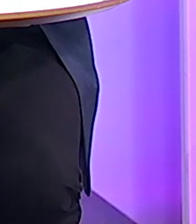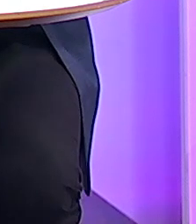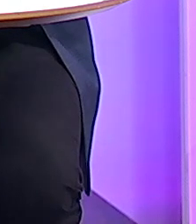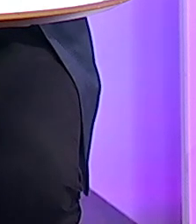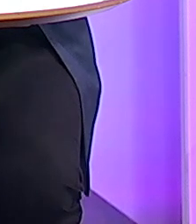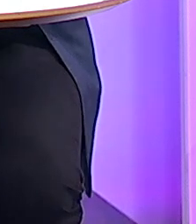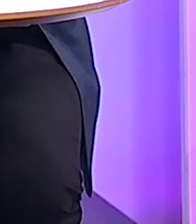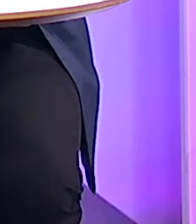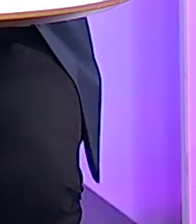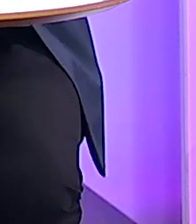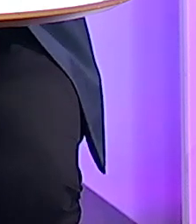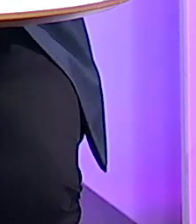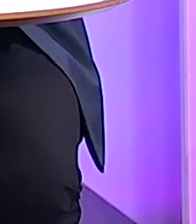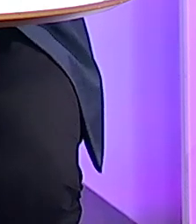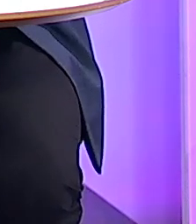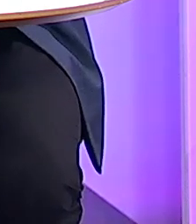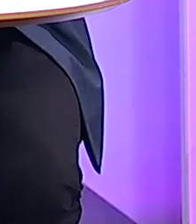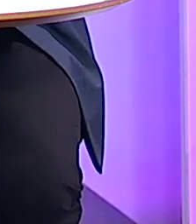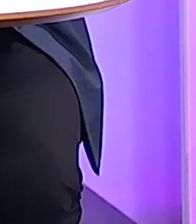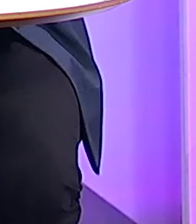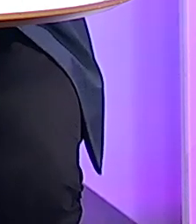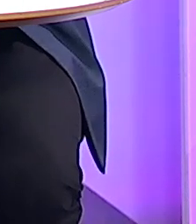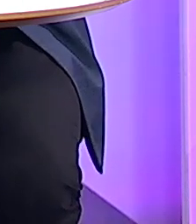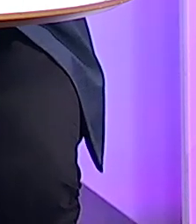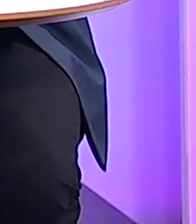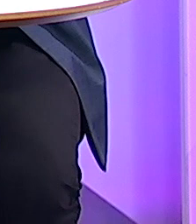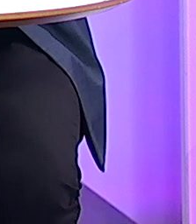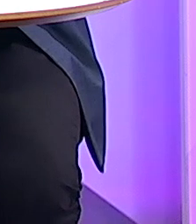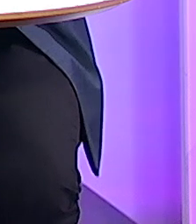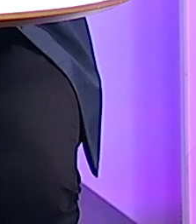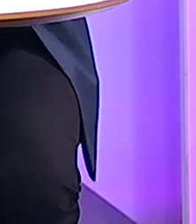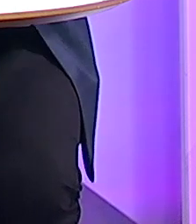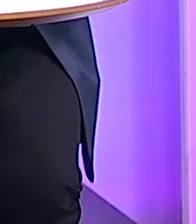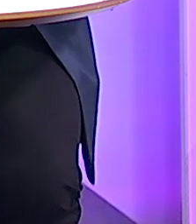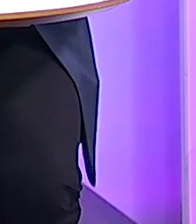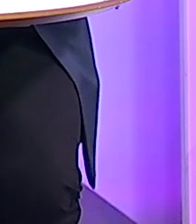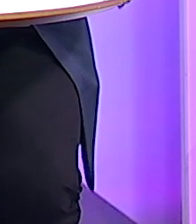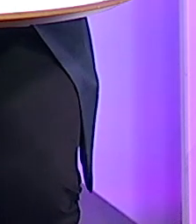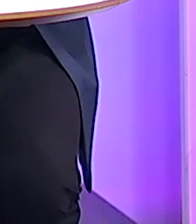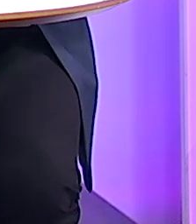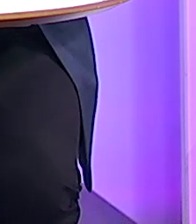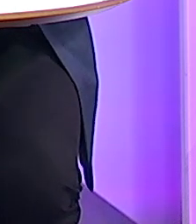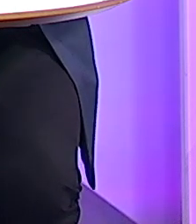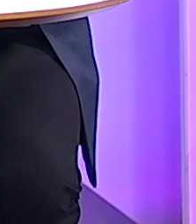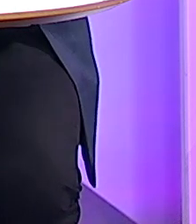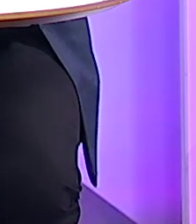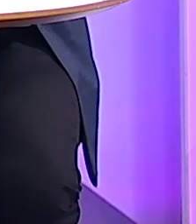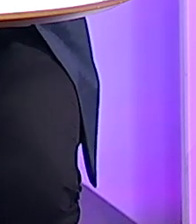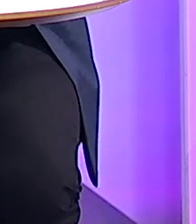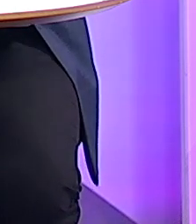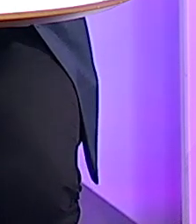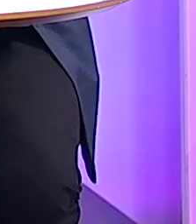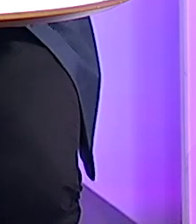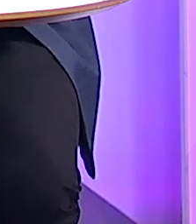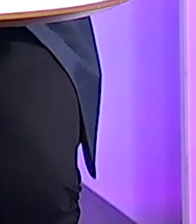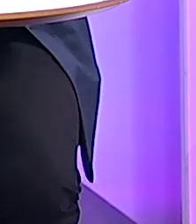juga kepakaran dalam bidang pendidikan bahasa Inggeris. Selain itu, ia juga untuk memberi ruang dan peluang kepada mereka untuk berkongsi amalan dan